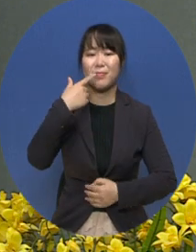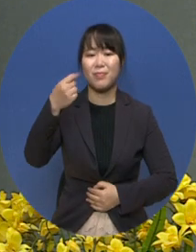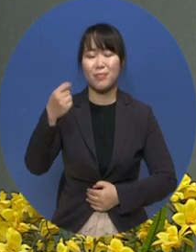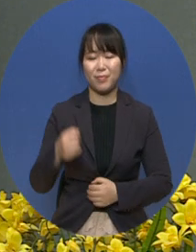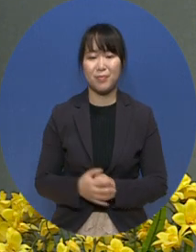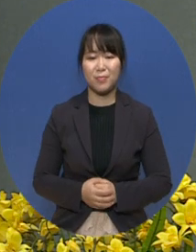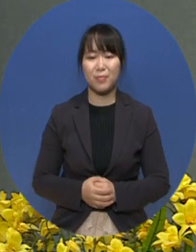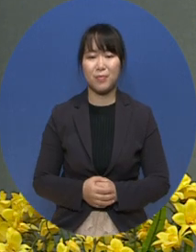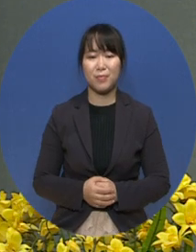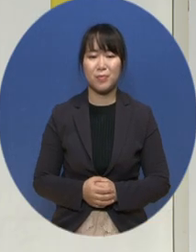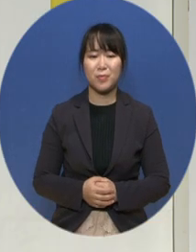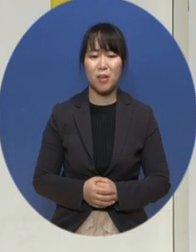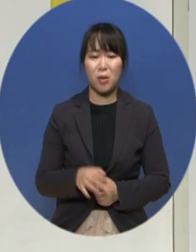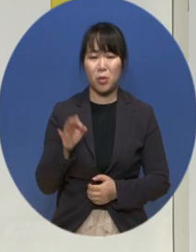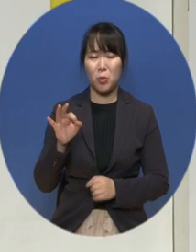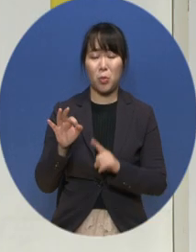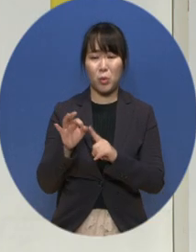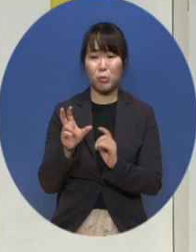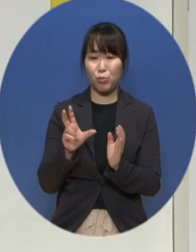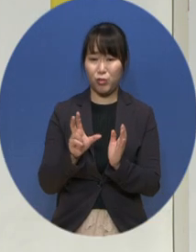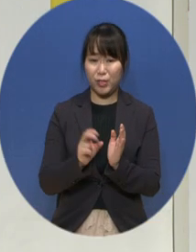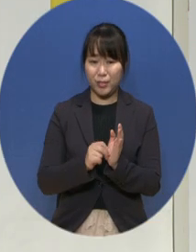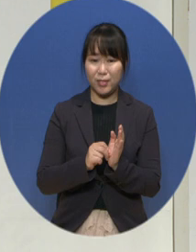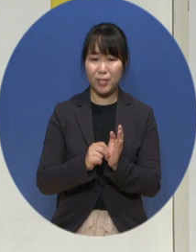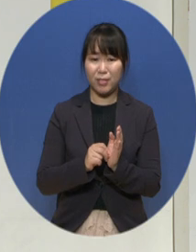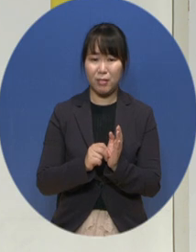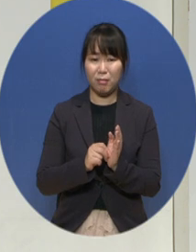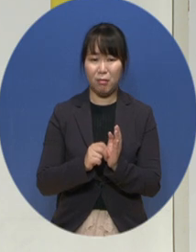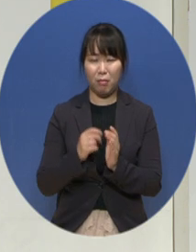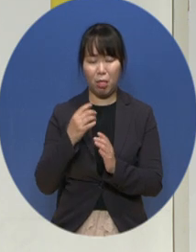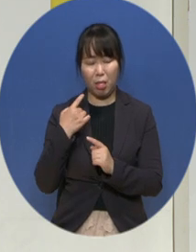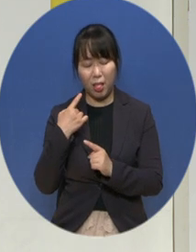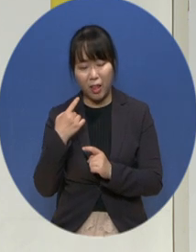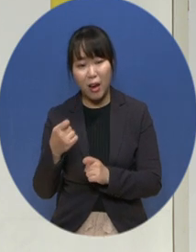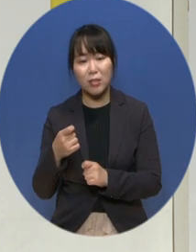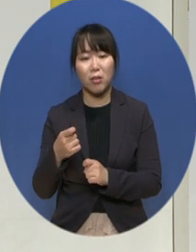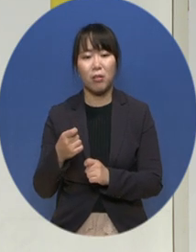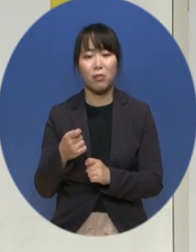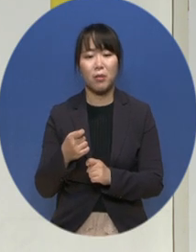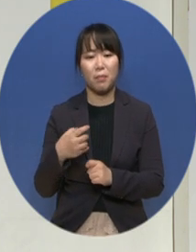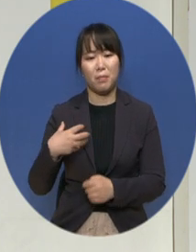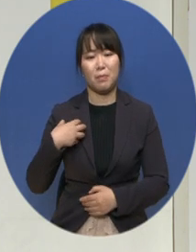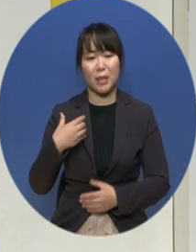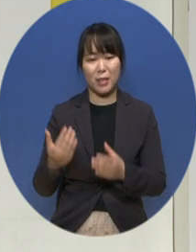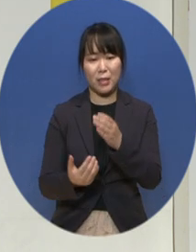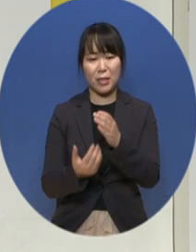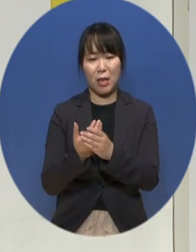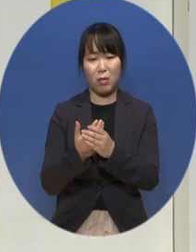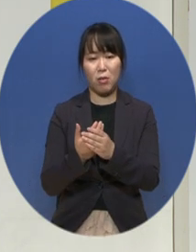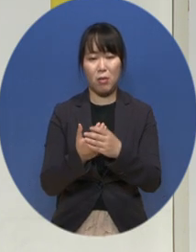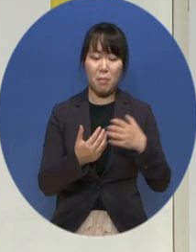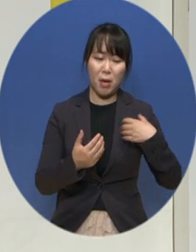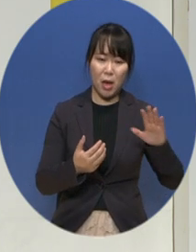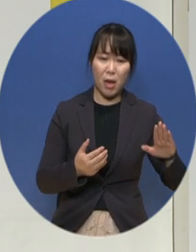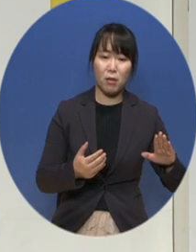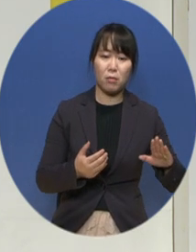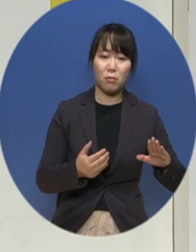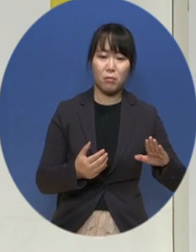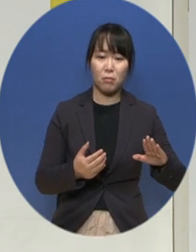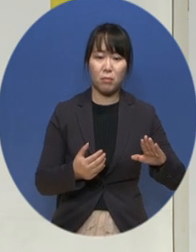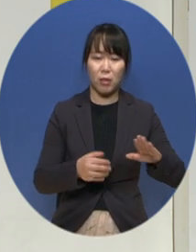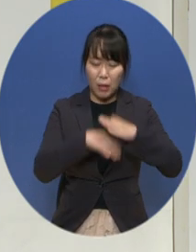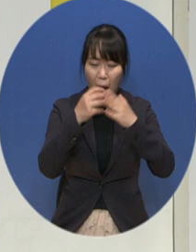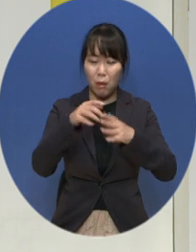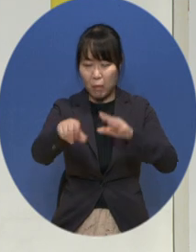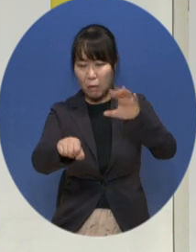얘도 이 두 문제를 너무 기 위 들려서 예 어 마트 사건 한번 더 사건 이렇게